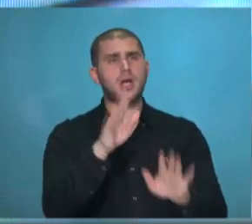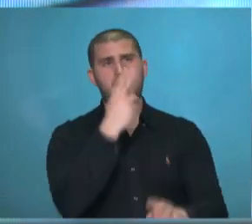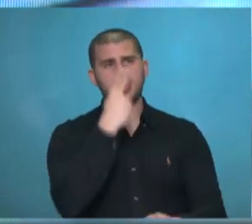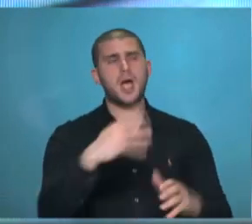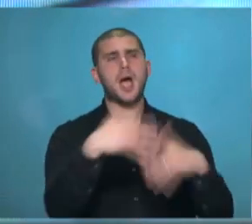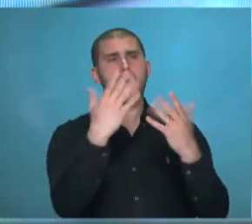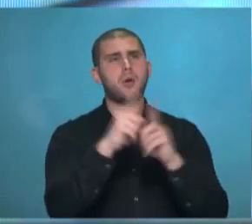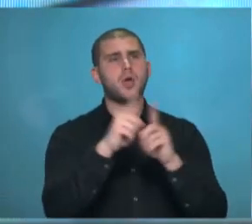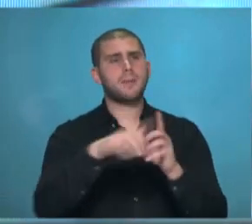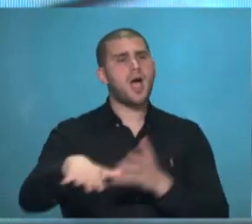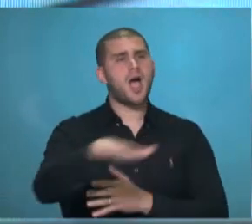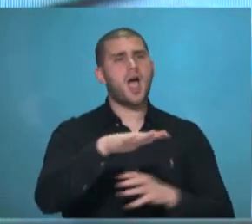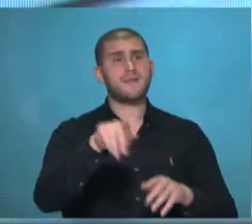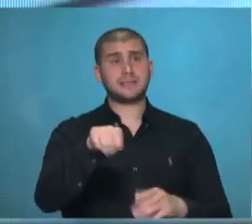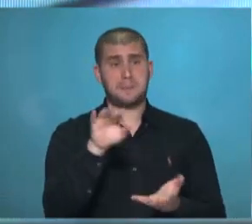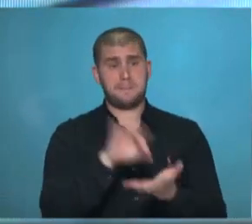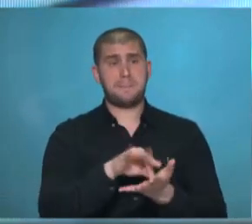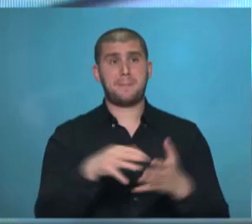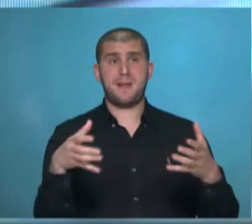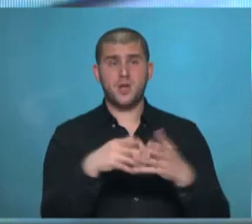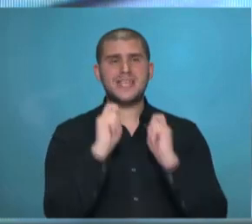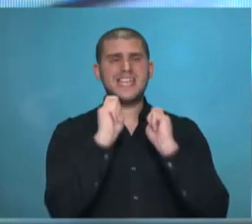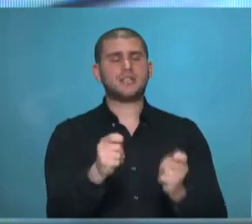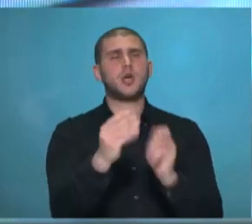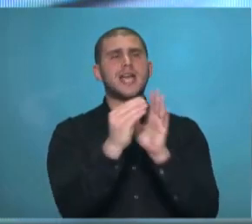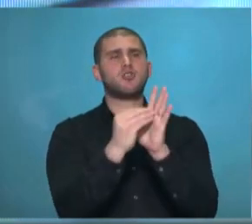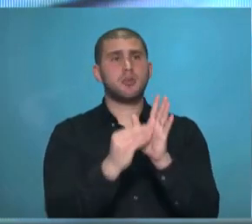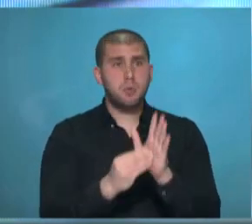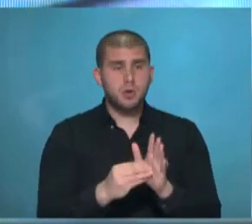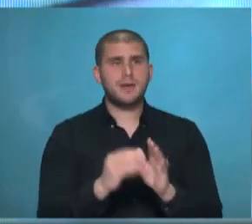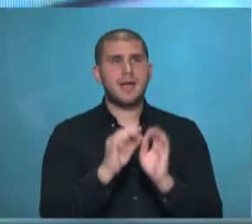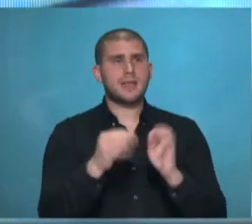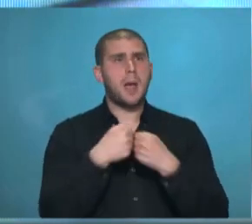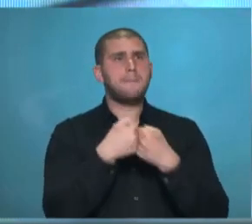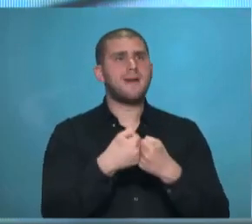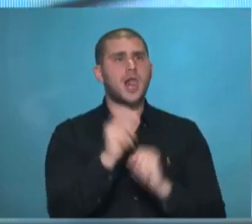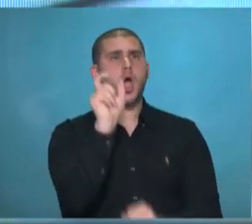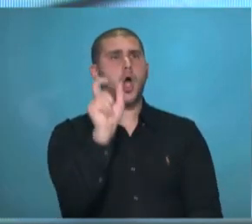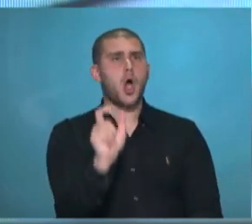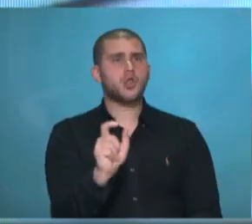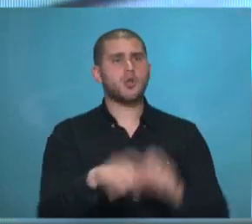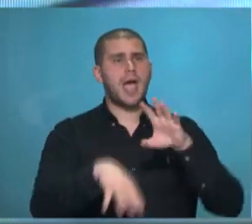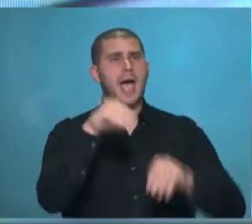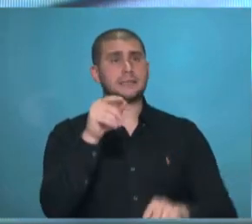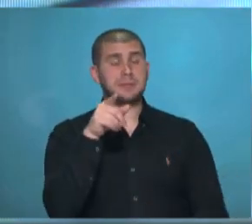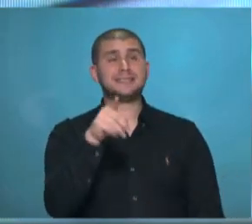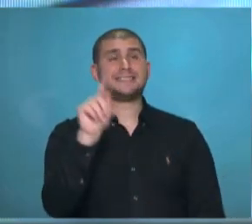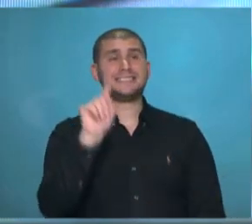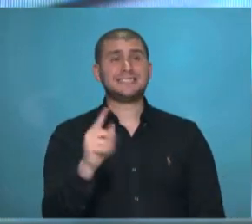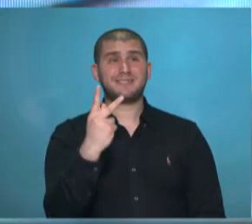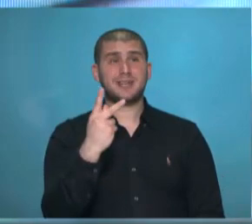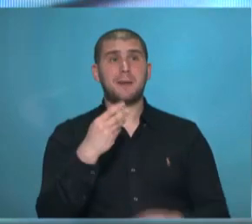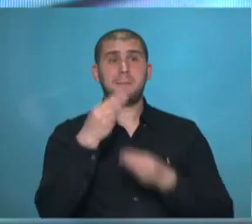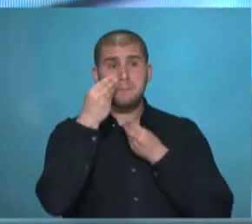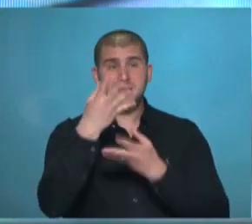הבוקר רחבת הכנסת, בזמן שהמפלגות הגישו את רשימותיהן והחל המאבק על האותיות של פתקי ההצבעה. זאב קם מדווח מהקרב על